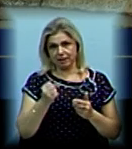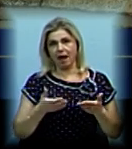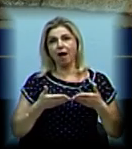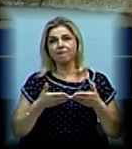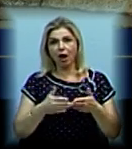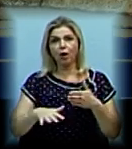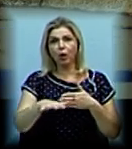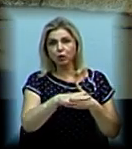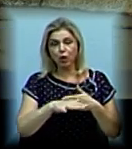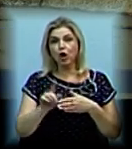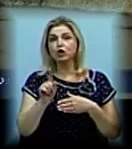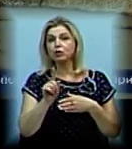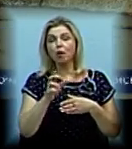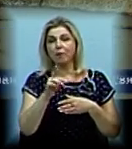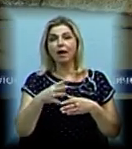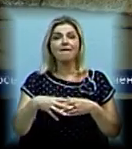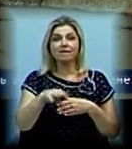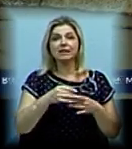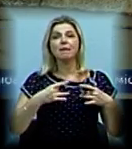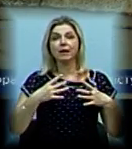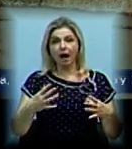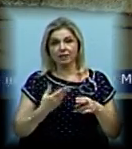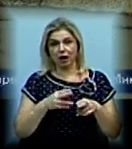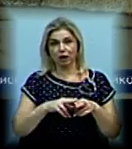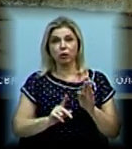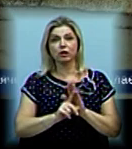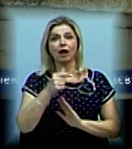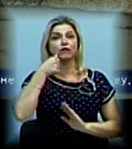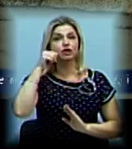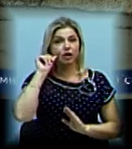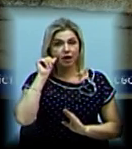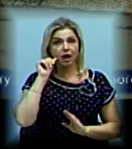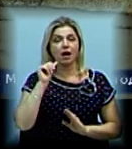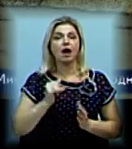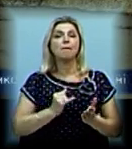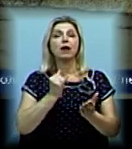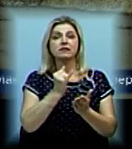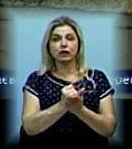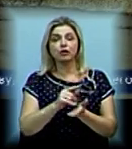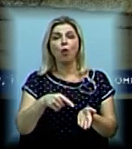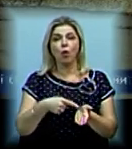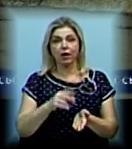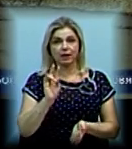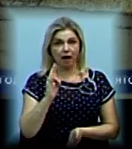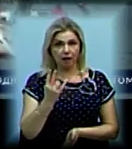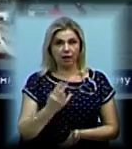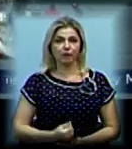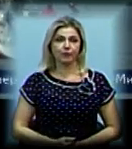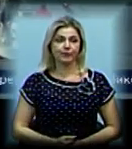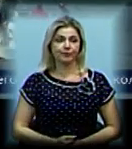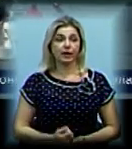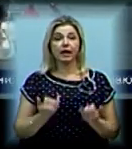весь праздник, який починався вчора, посвящений городу Миколаєву,